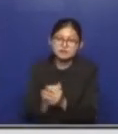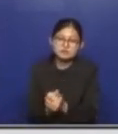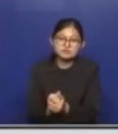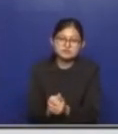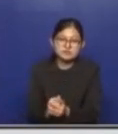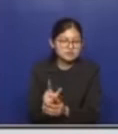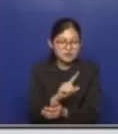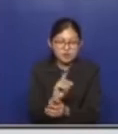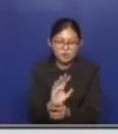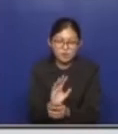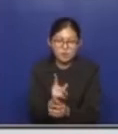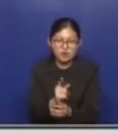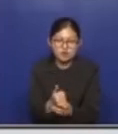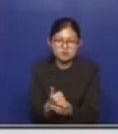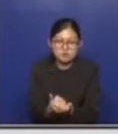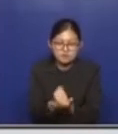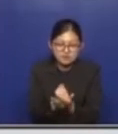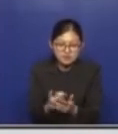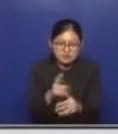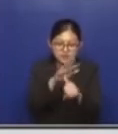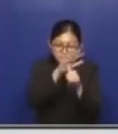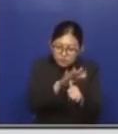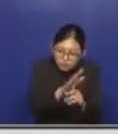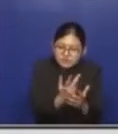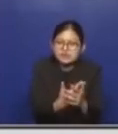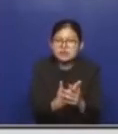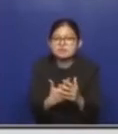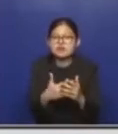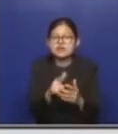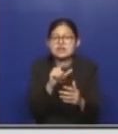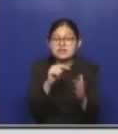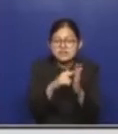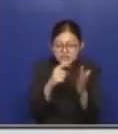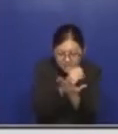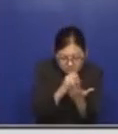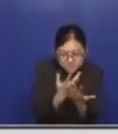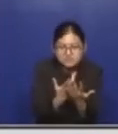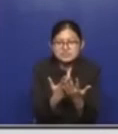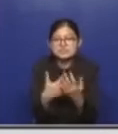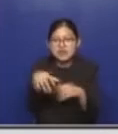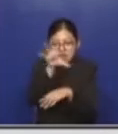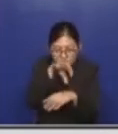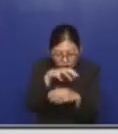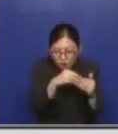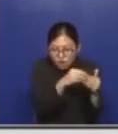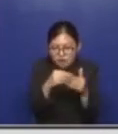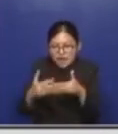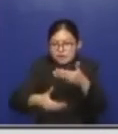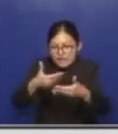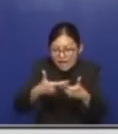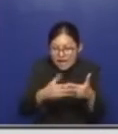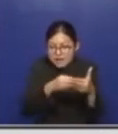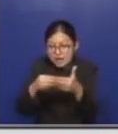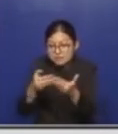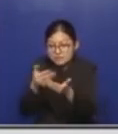าเสพติดและไม่ควรที่จะซ้ำเติมน้ำมากกว่านั้นก็คือการล่อซื้อล่อขายจาก จ้าหน้าที่ณวันทุ